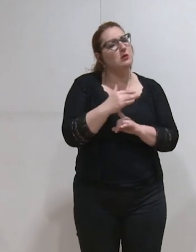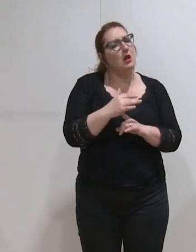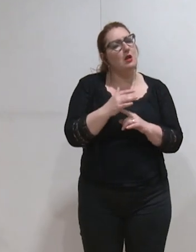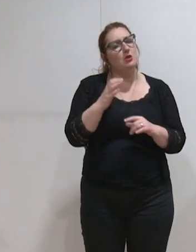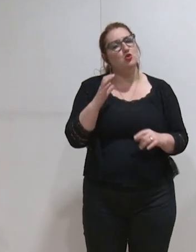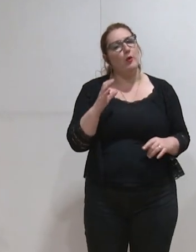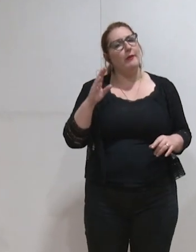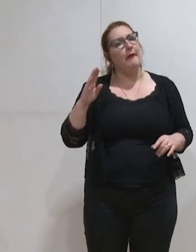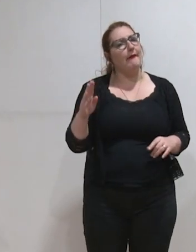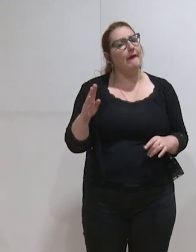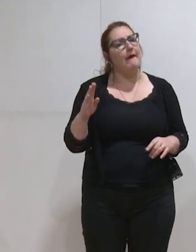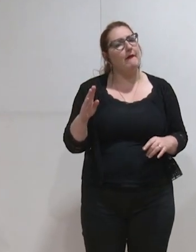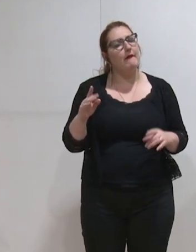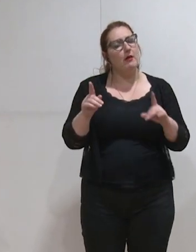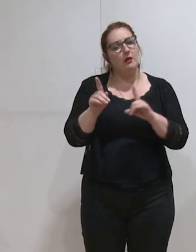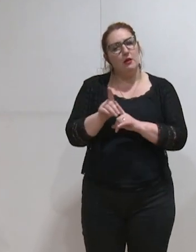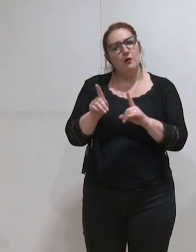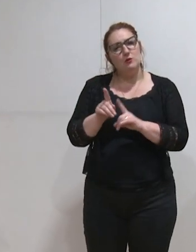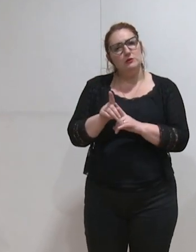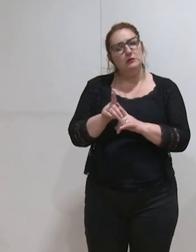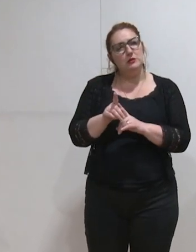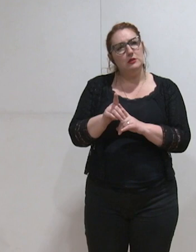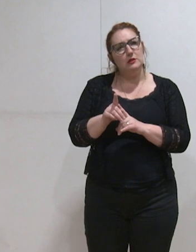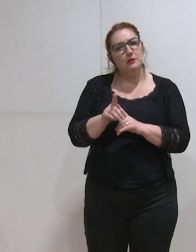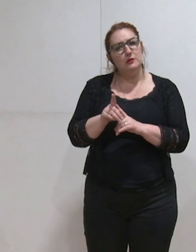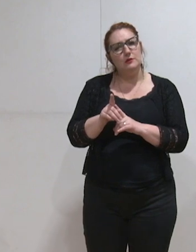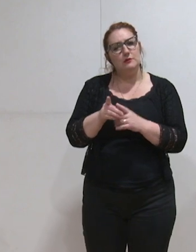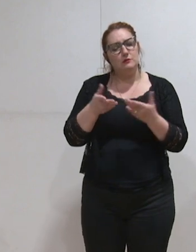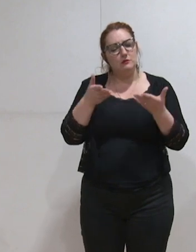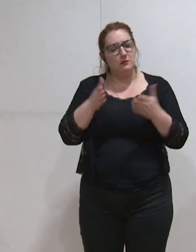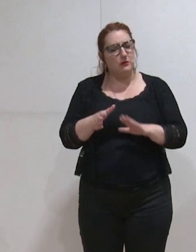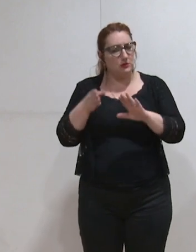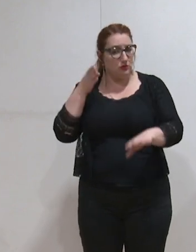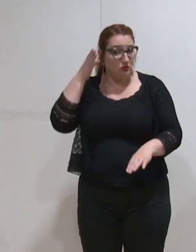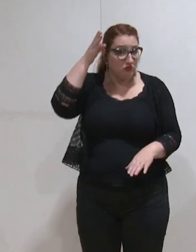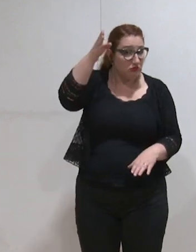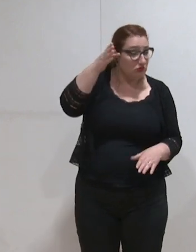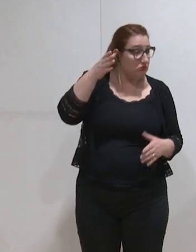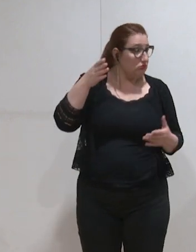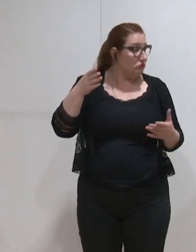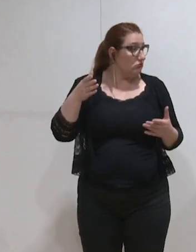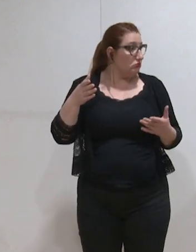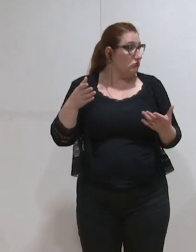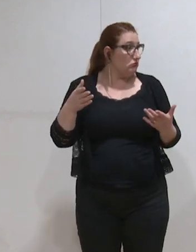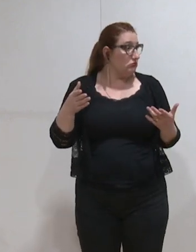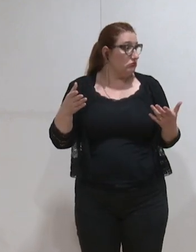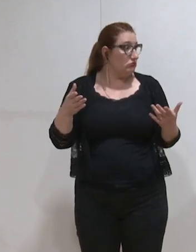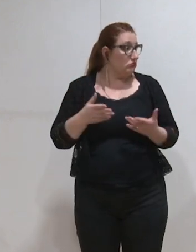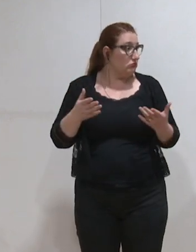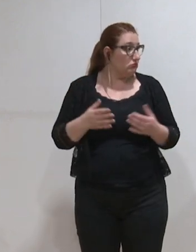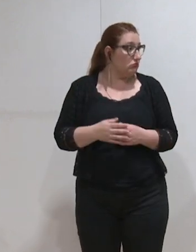et les perspectives que de décision si elles ont été prises à son égard